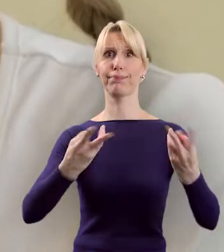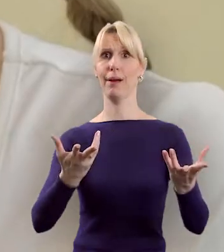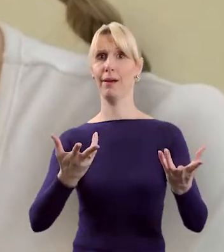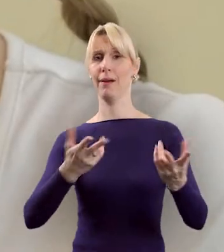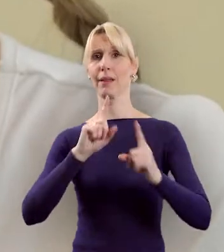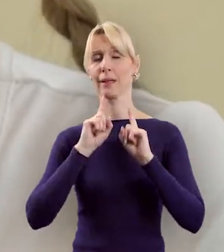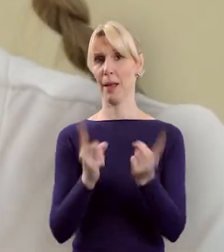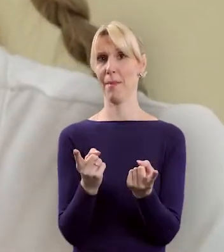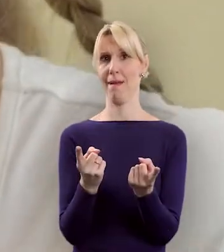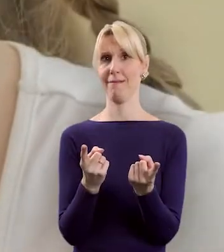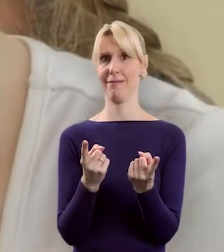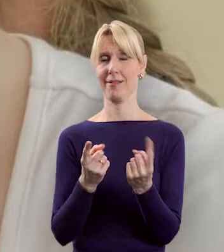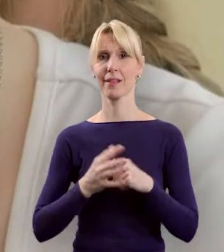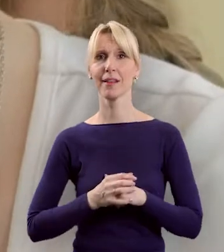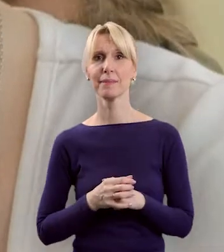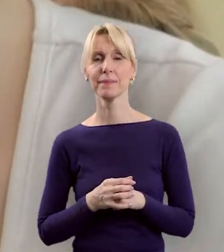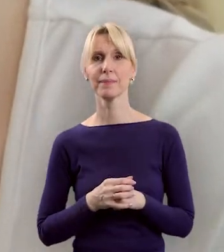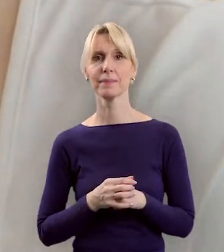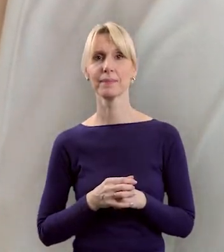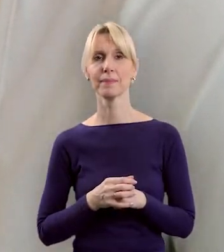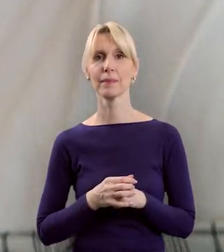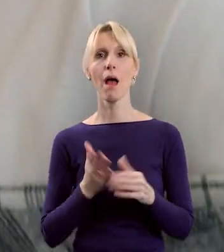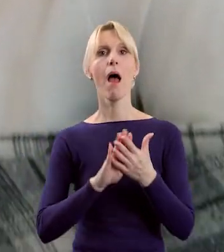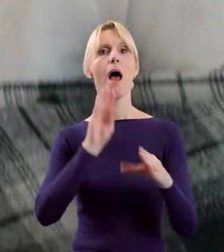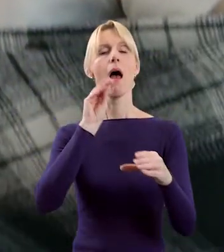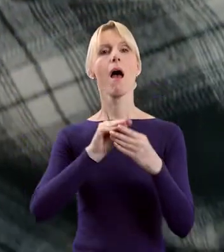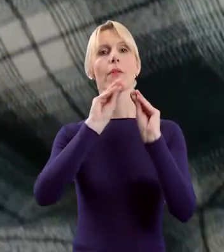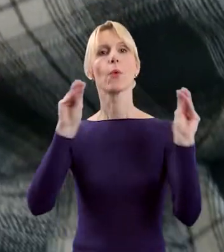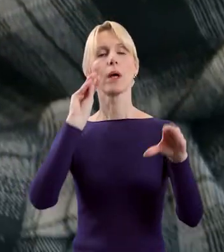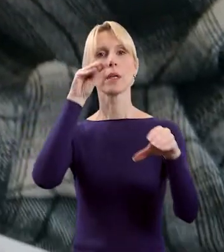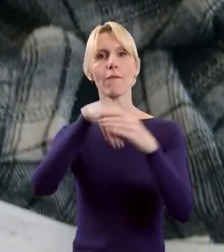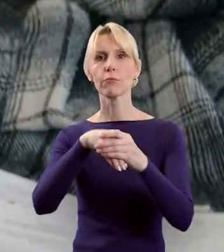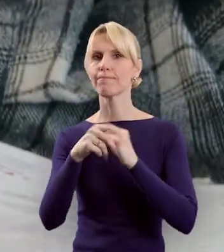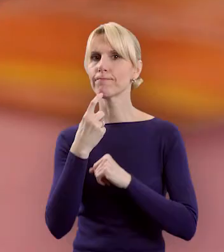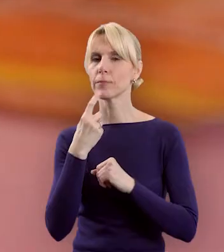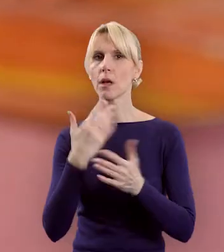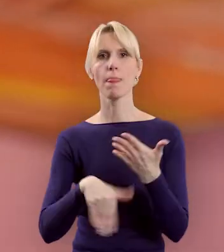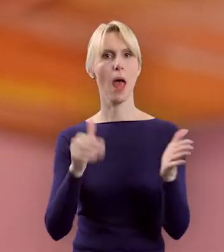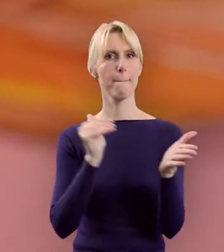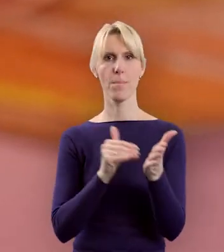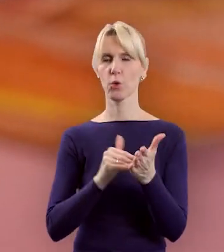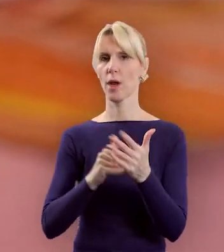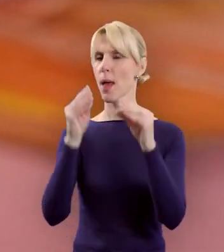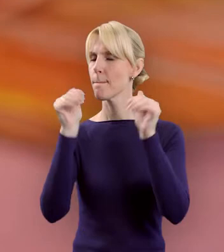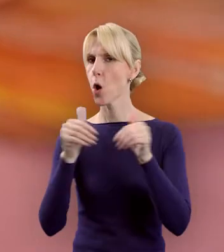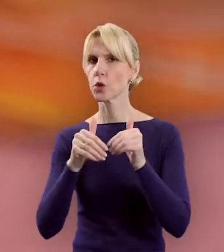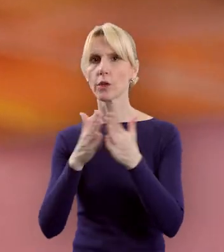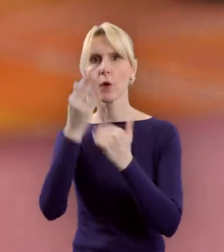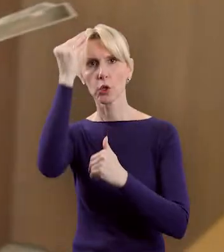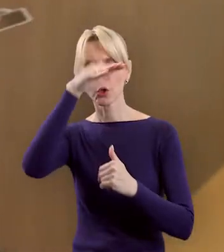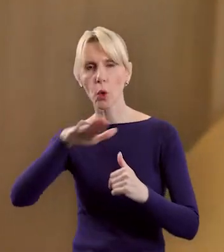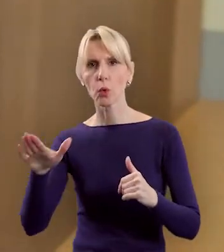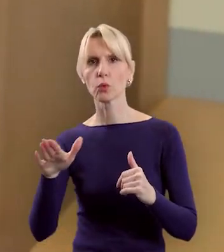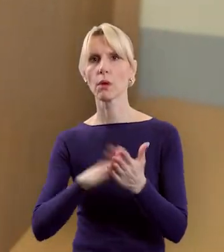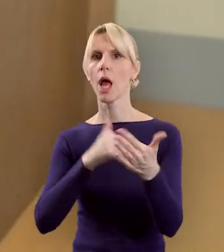zaczęły trafiać do nas dzieci, wszystkie dzieci. Edukacja włączająca to edukacja nastawiona na potrzeby i możliwości uczniów, ucząca